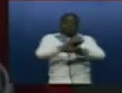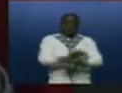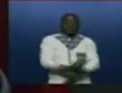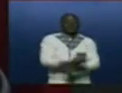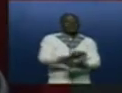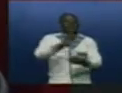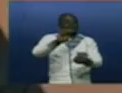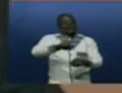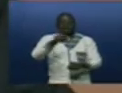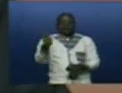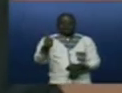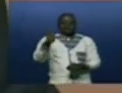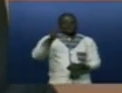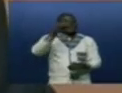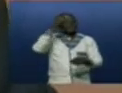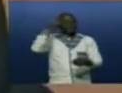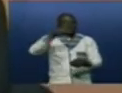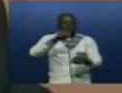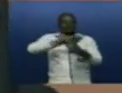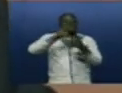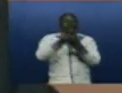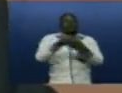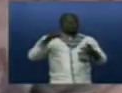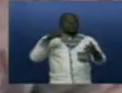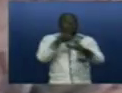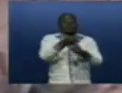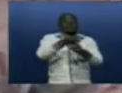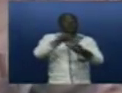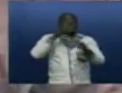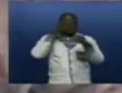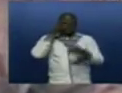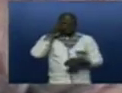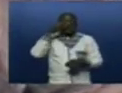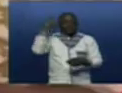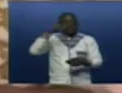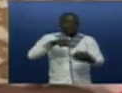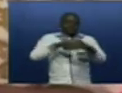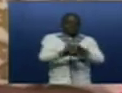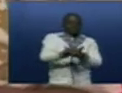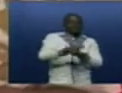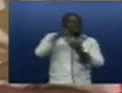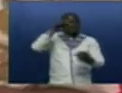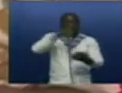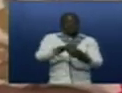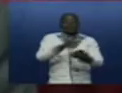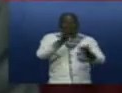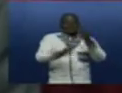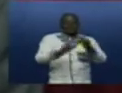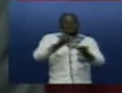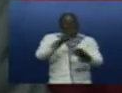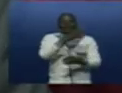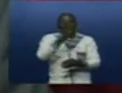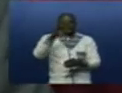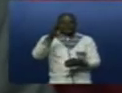C'est le constat de l'Office des Nations Unies contre la drogue et le crime sur le fonctionnement des appareils judiciaires dans l'espace francophone africain. Et